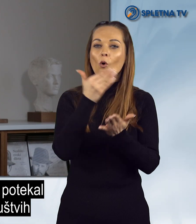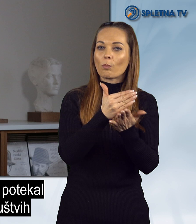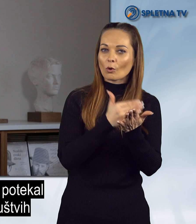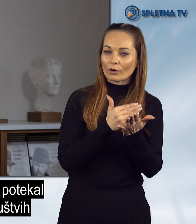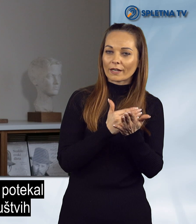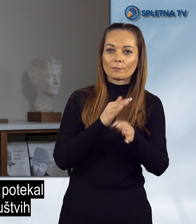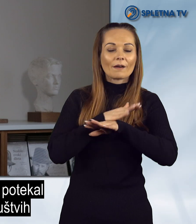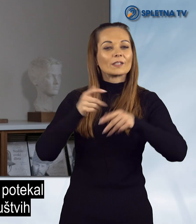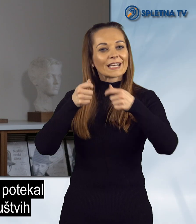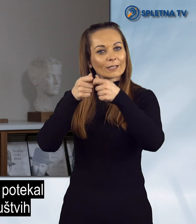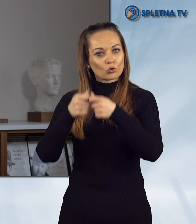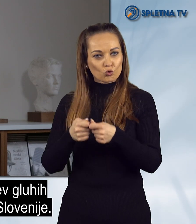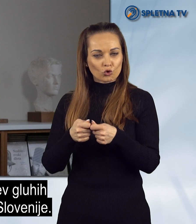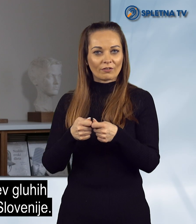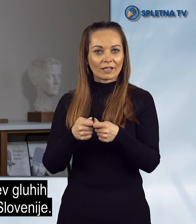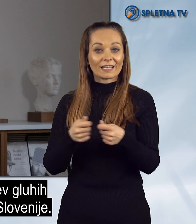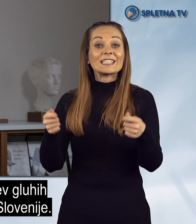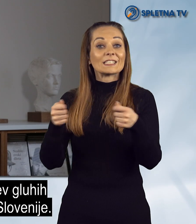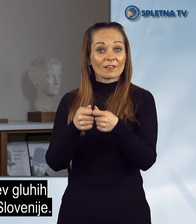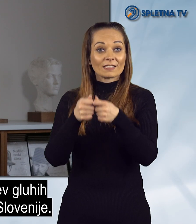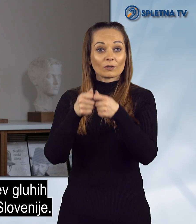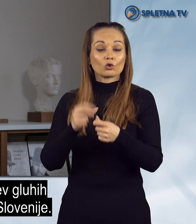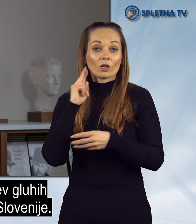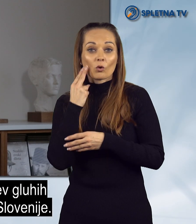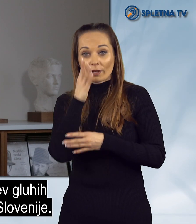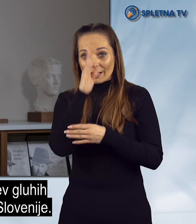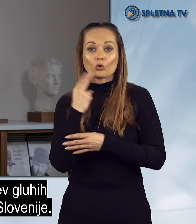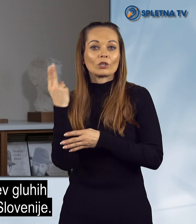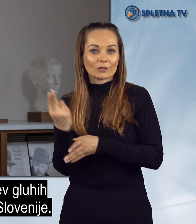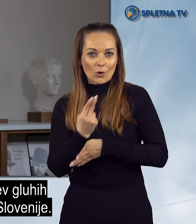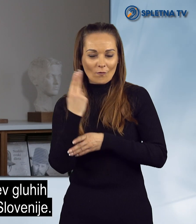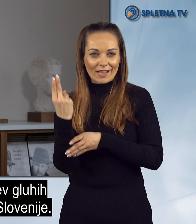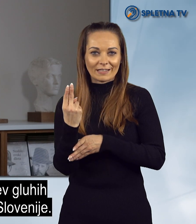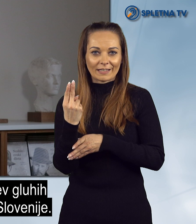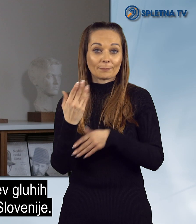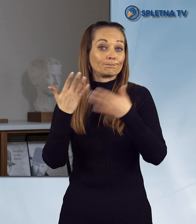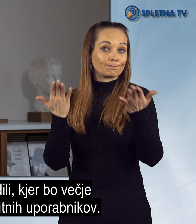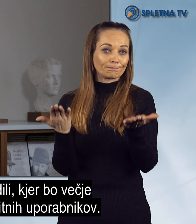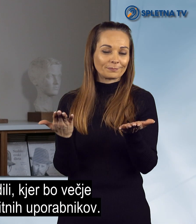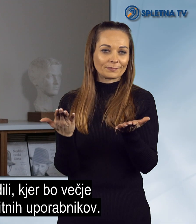Program bo potekal v vseh društvih Zveze društev gluhih in naglušnih Slovenije.